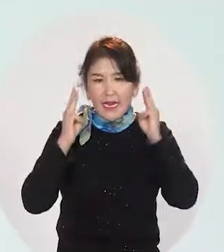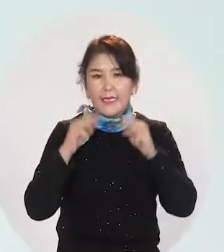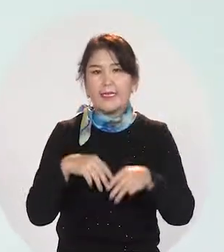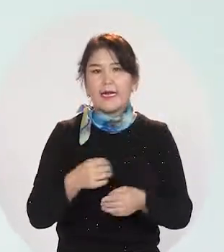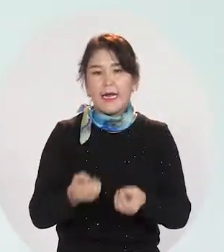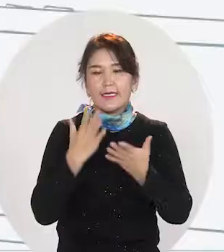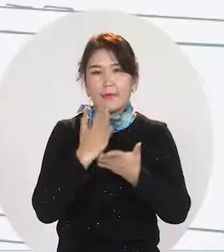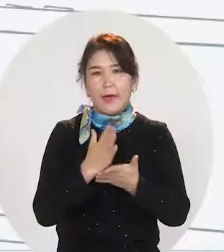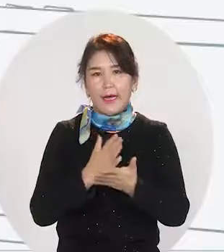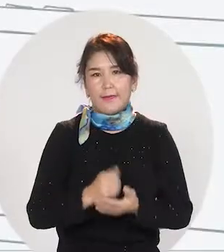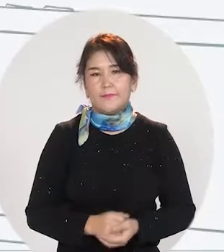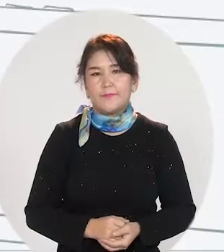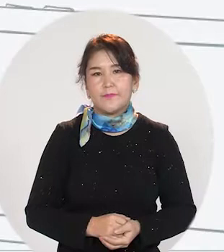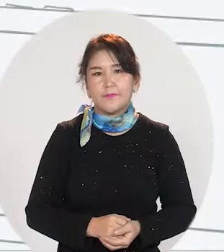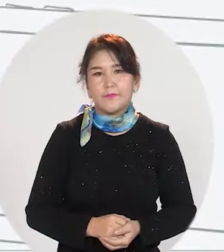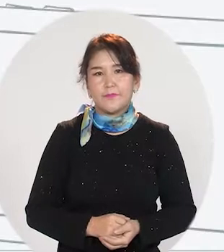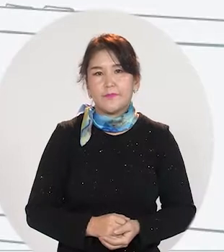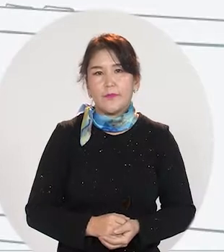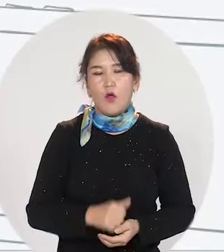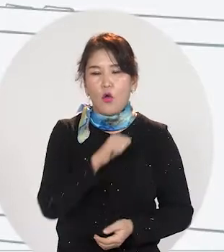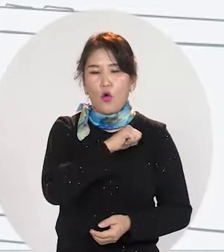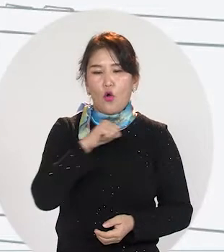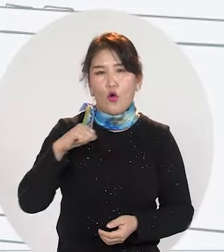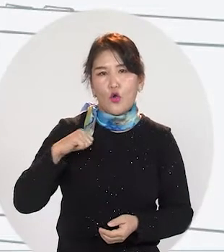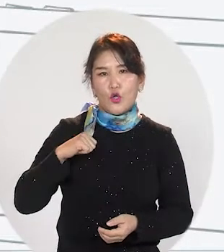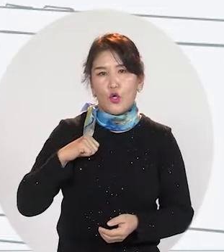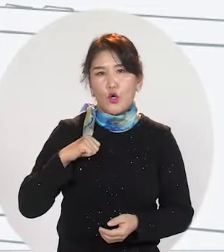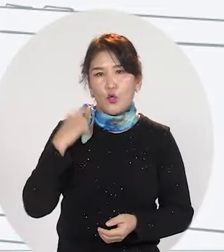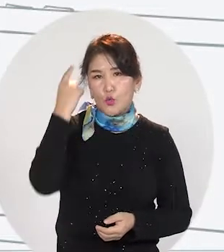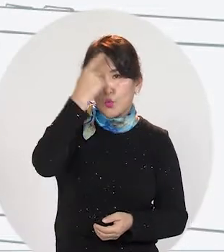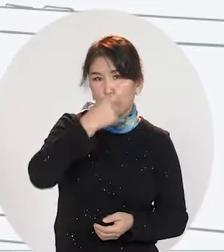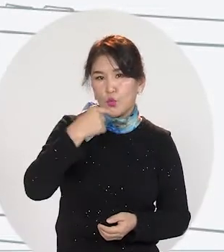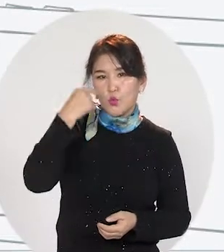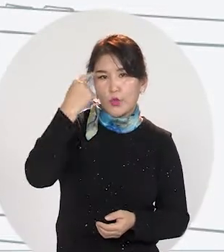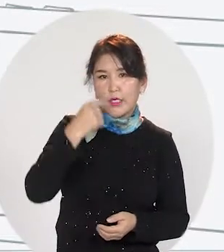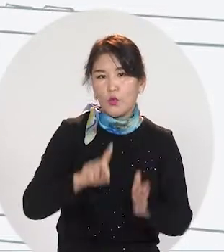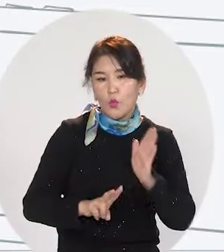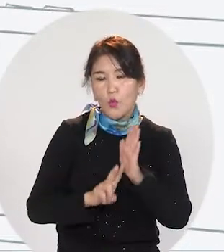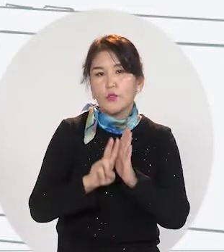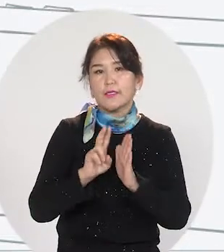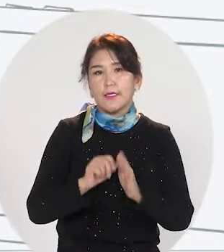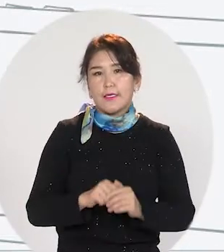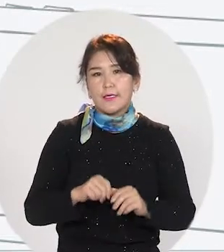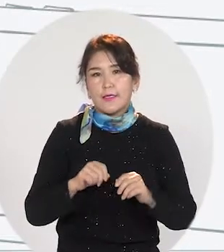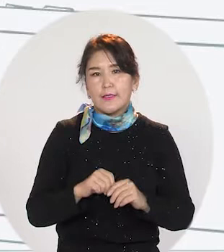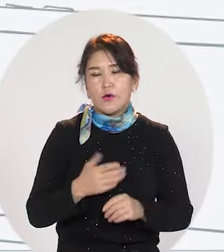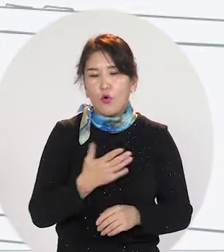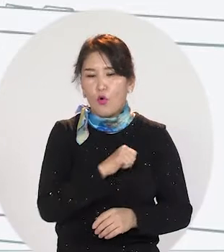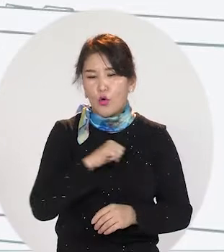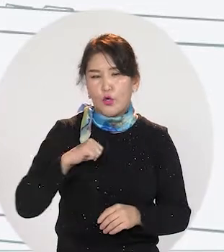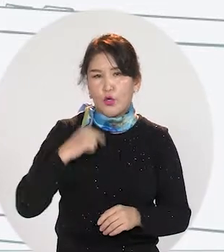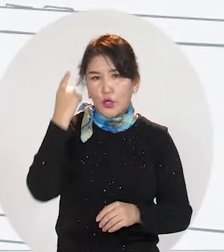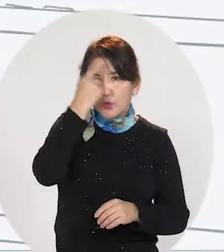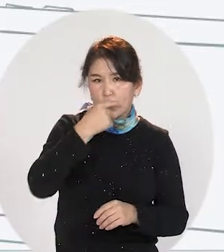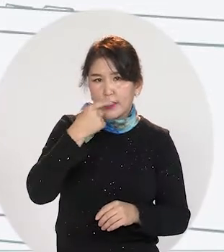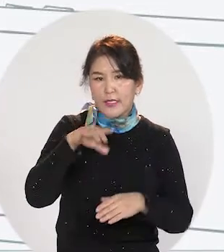хайгуул хийдэг юм он жилүүд ирдэг. За өөрийгөө дүрслэх, дүр төрх бий болгохдаг гэж. Өөрийгөө дүрслэхтэй